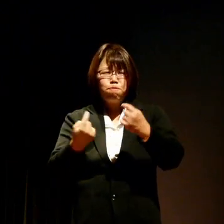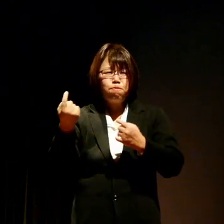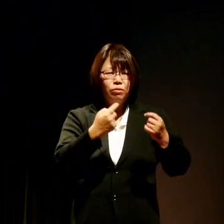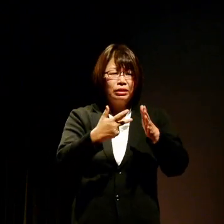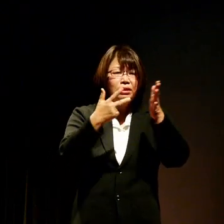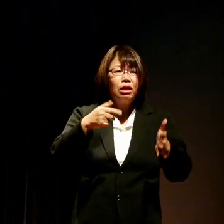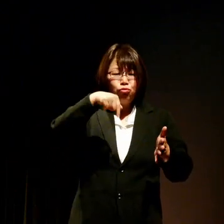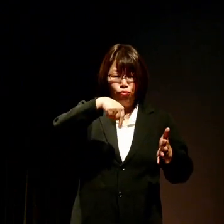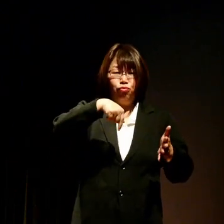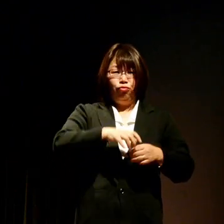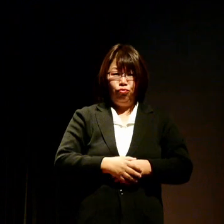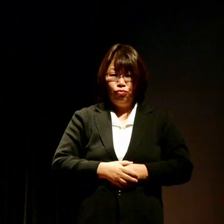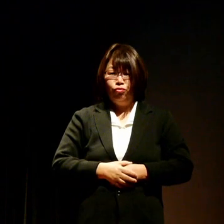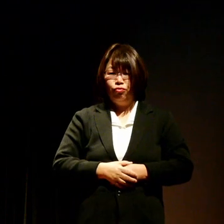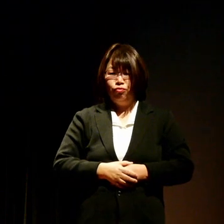でした。